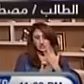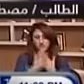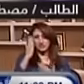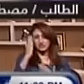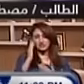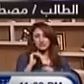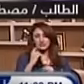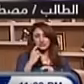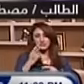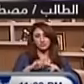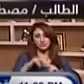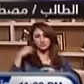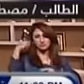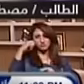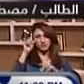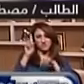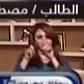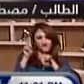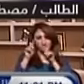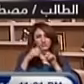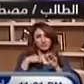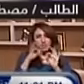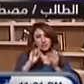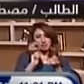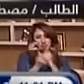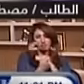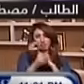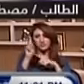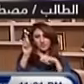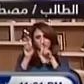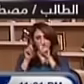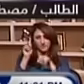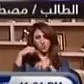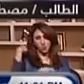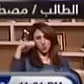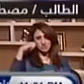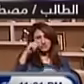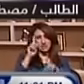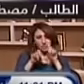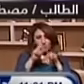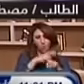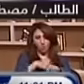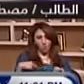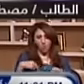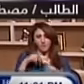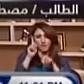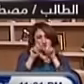في مجموعه من القيادات انا معترض عليها، قيادات او الوزراء معترض عليهم،